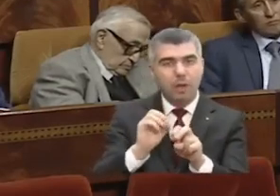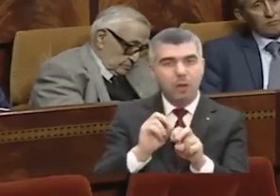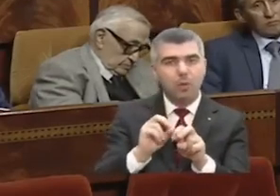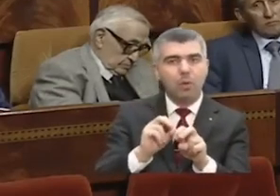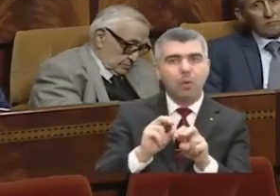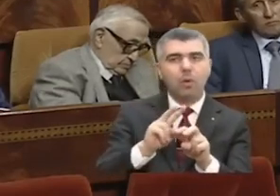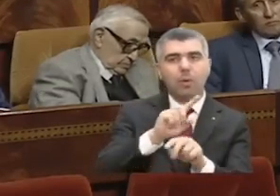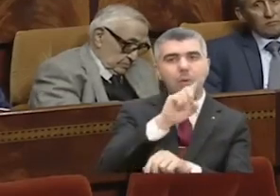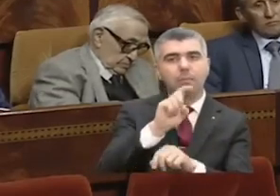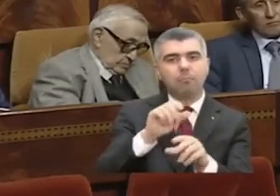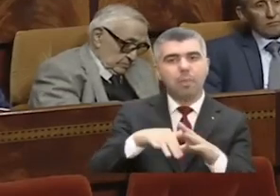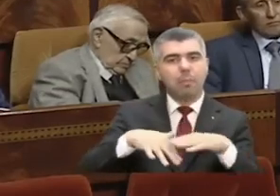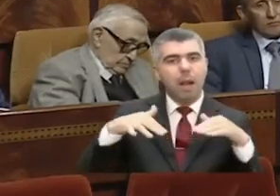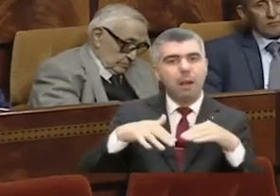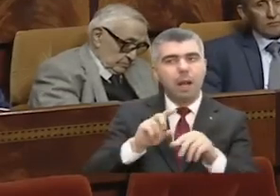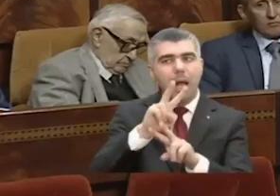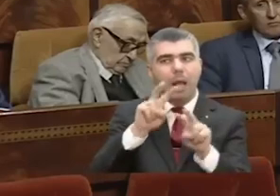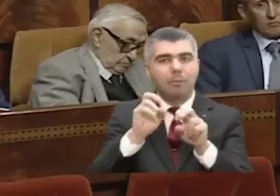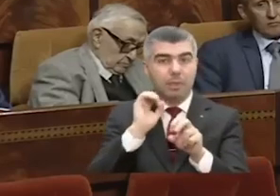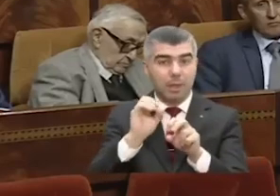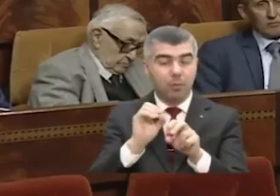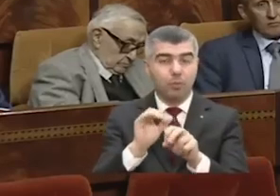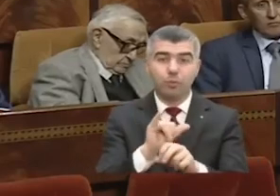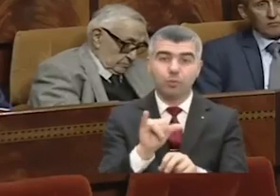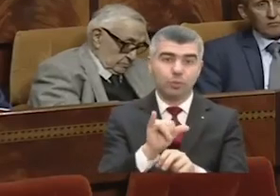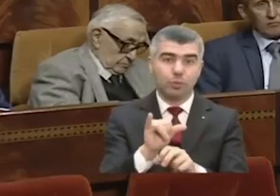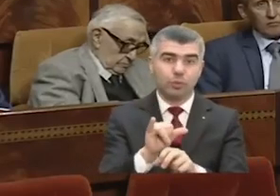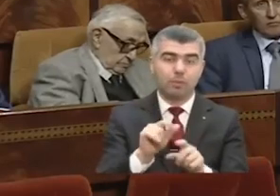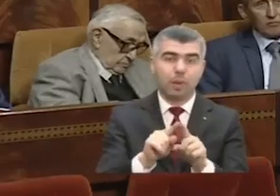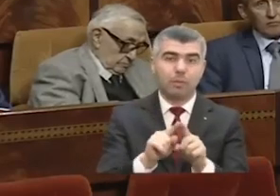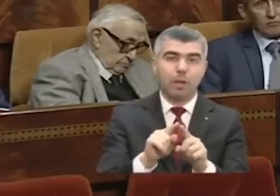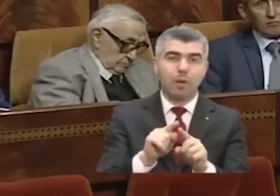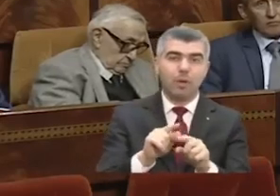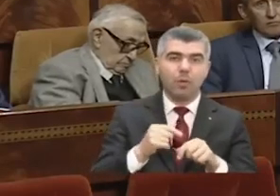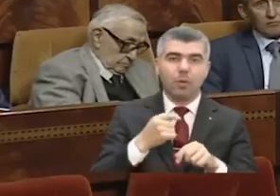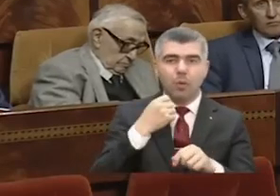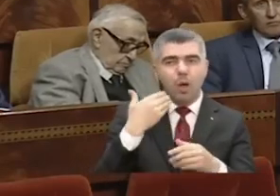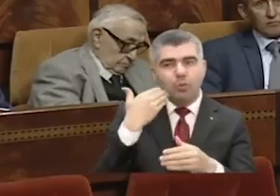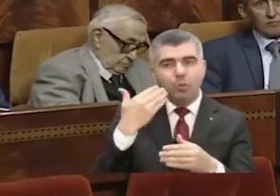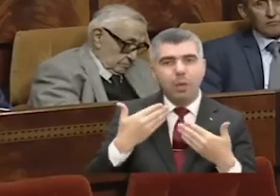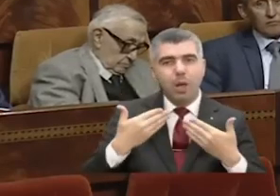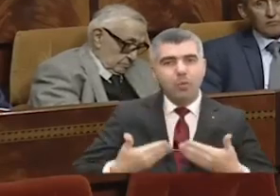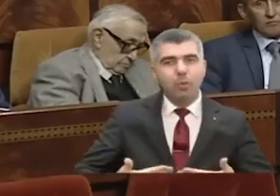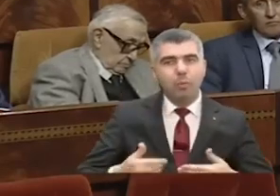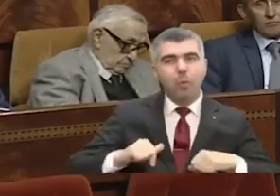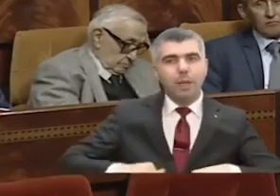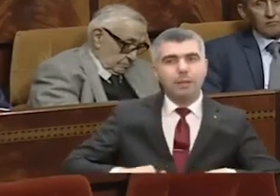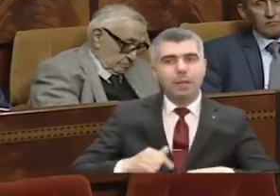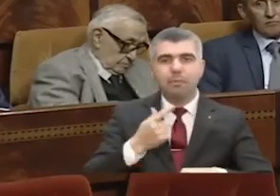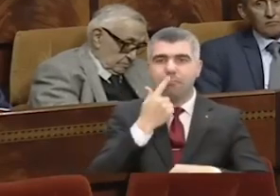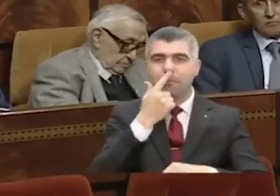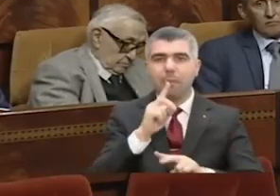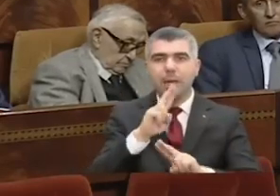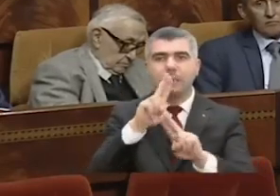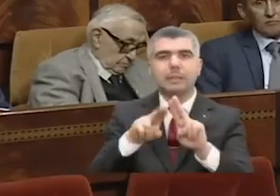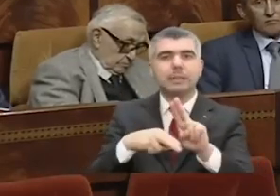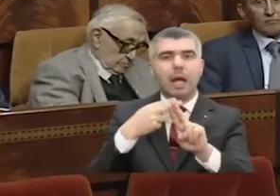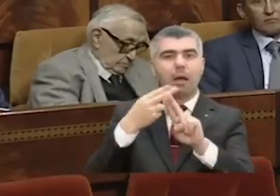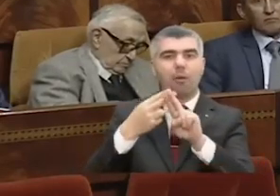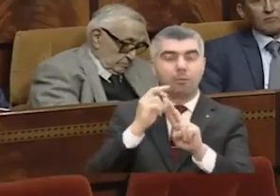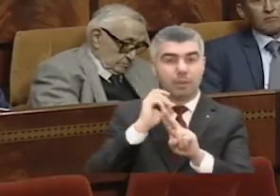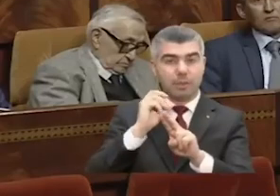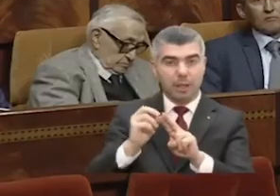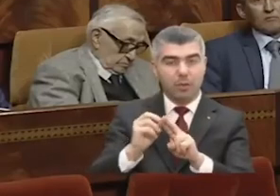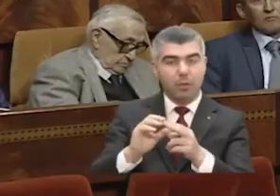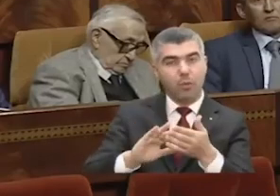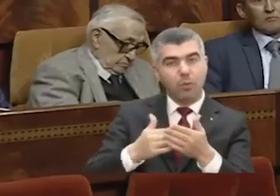الحكومة. وعيب اليوم بأن وزير يقول لك أنا ما قادش نجاوب على سؤال عام، عيب، لأن الكفاءة اليوم كتبان من